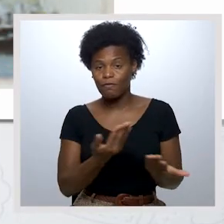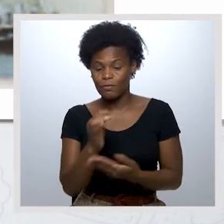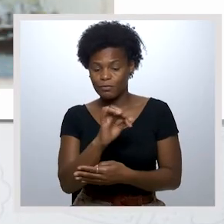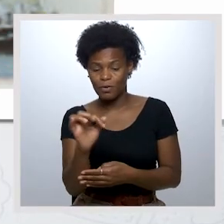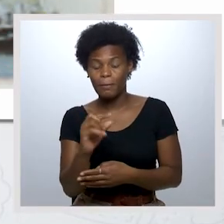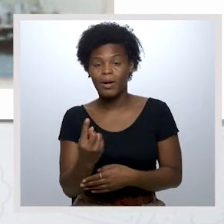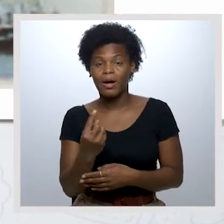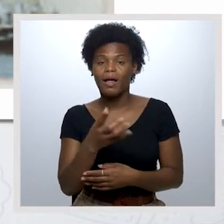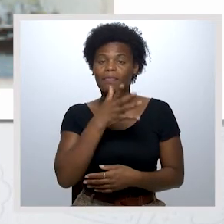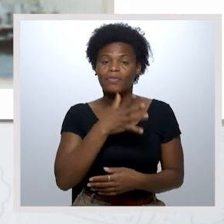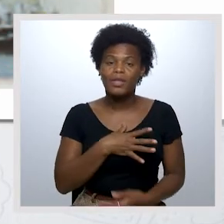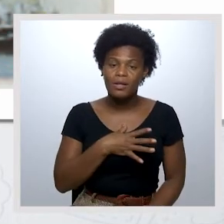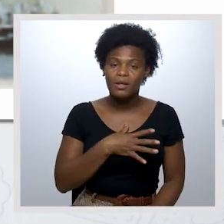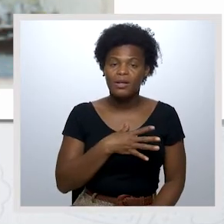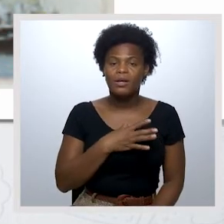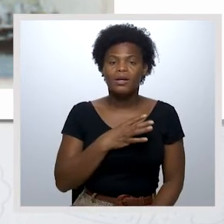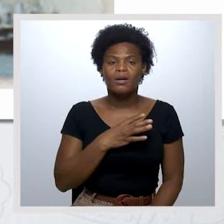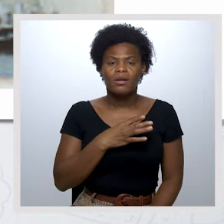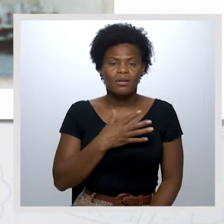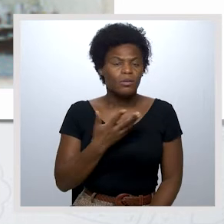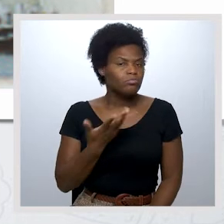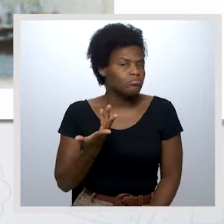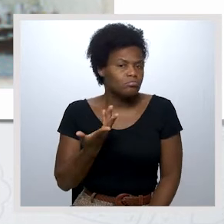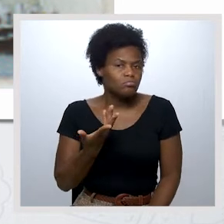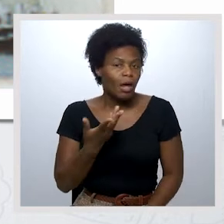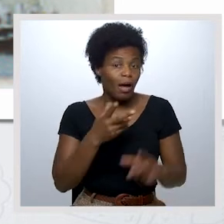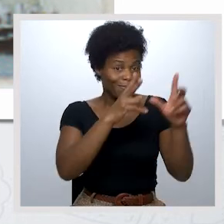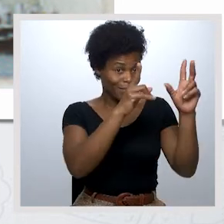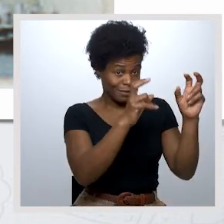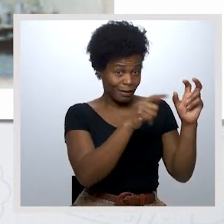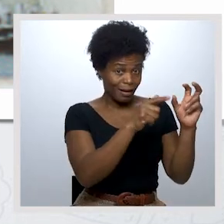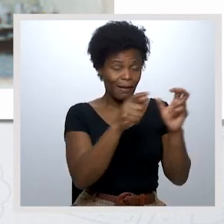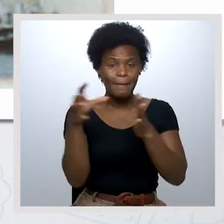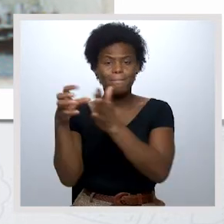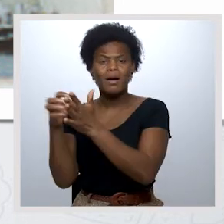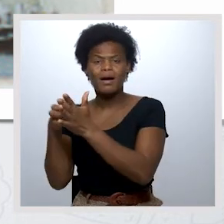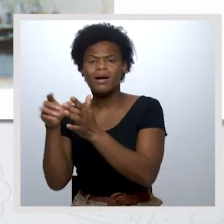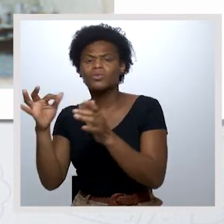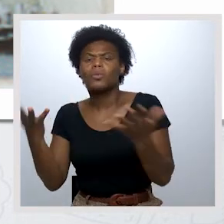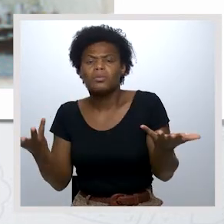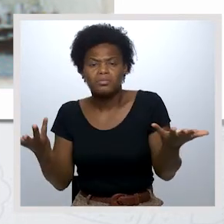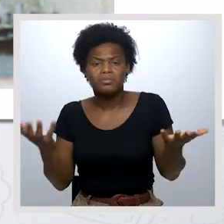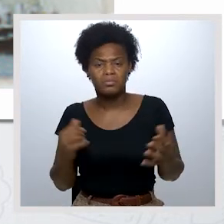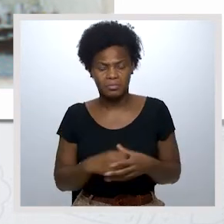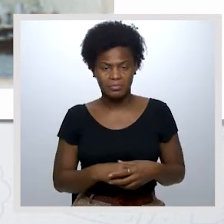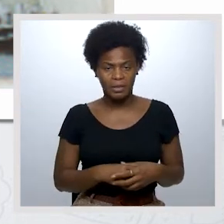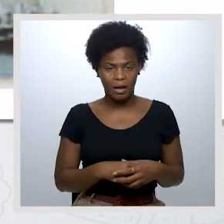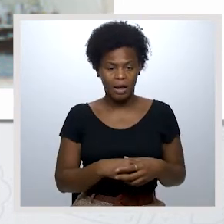vous invite à me dire à quel titre correspondent ces